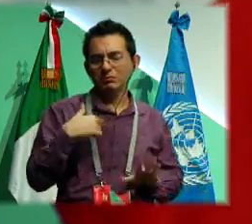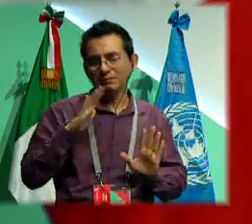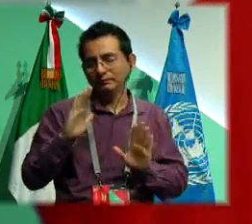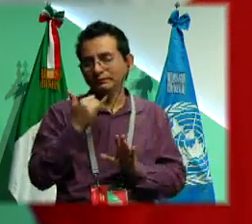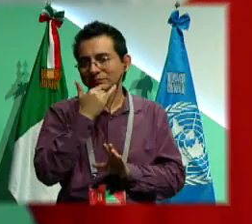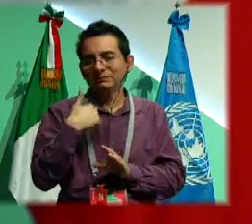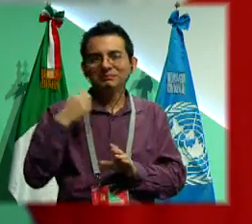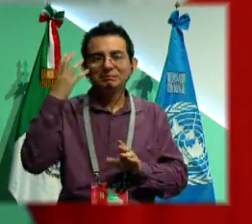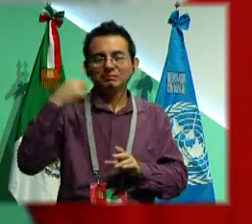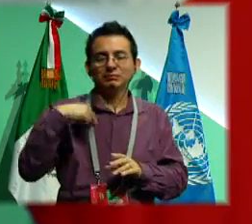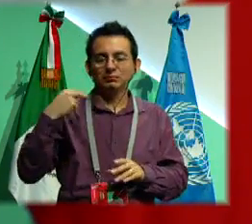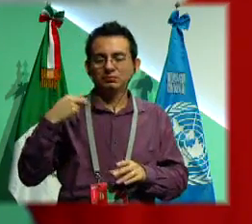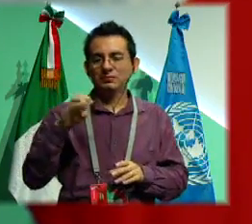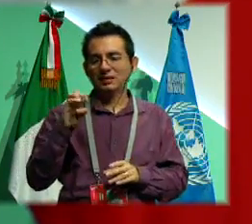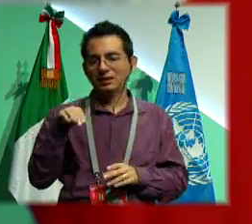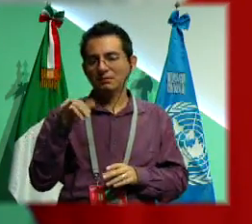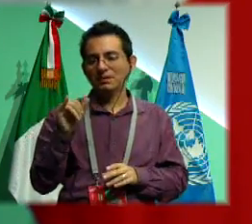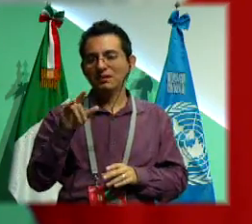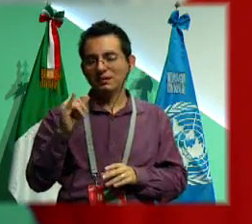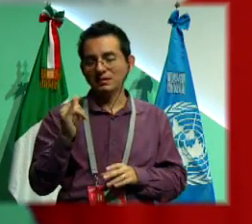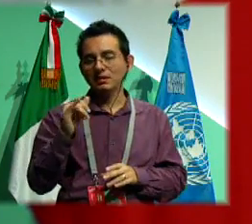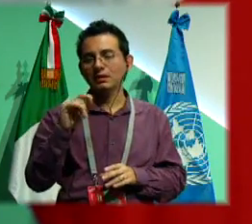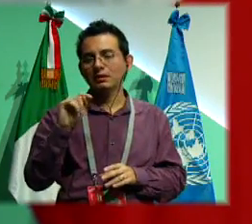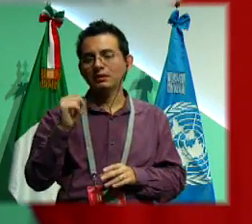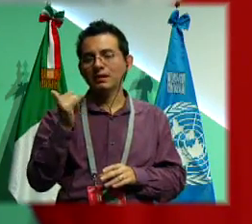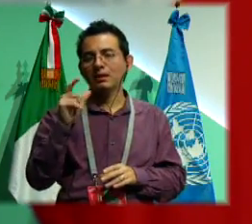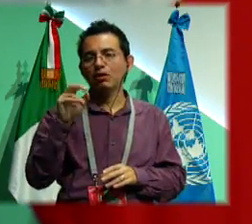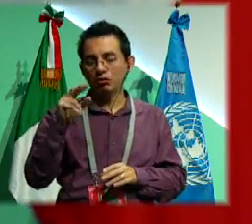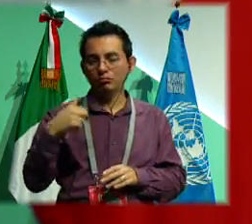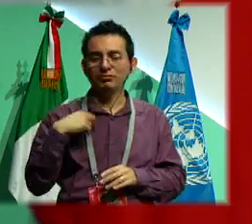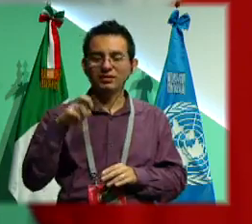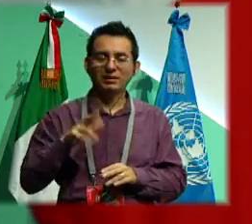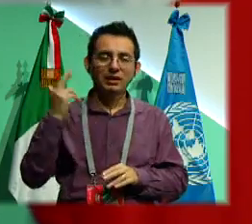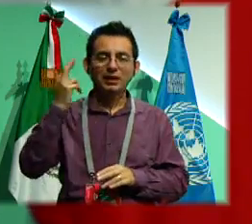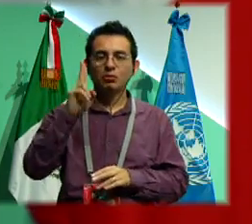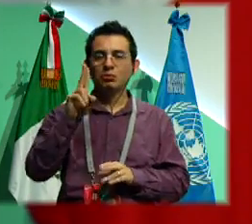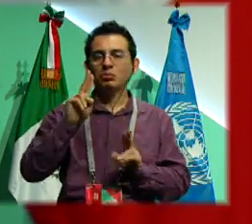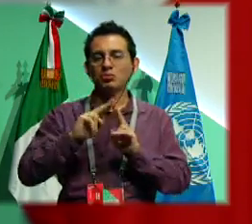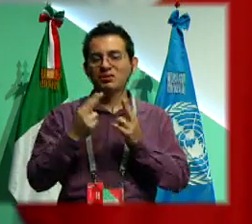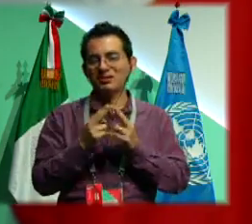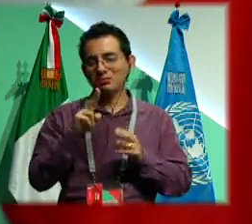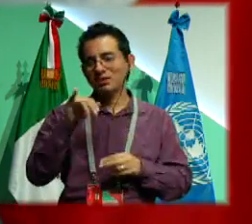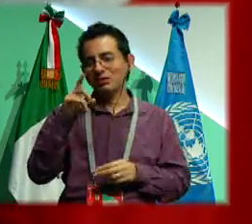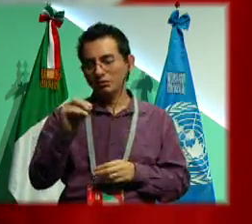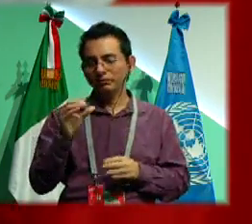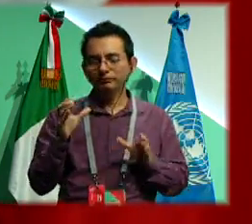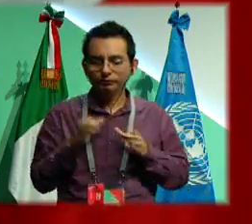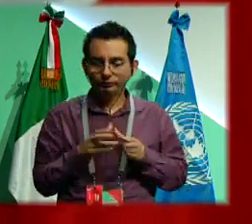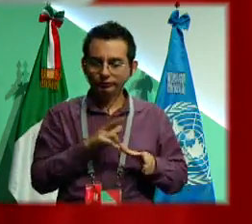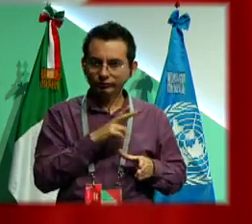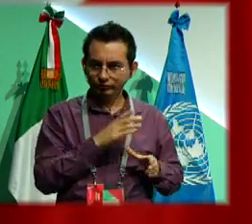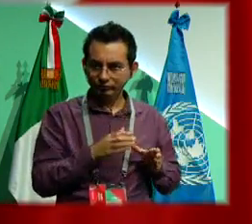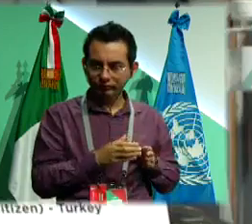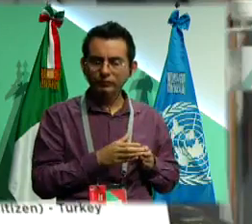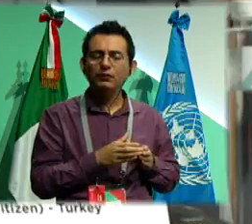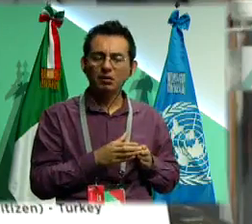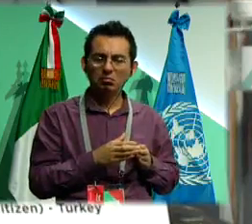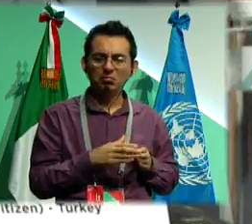du Royaume-Uni et j'ai travaillé dans ce domaine,